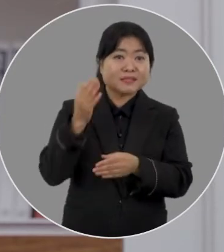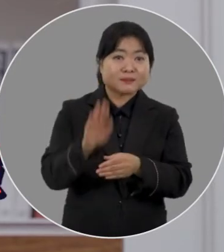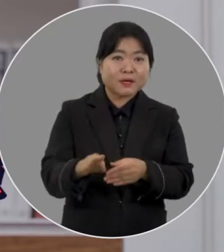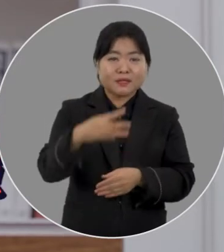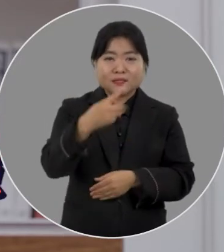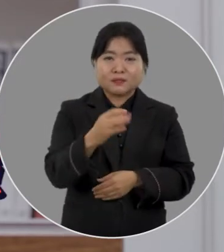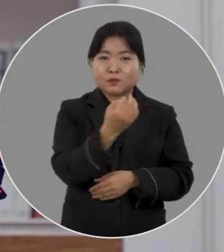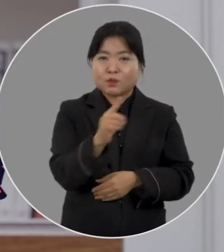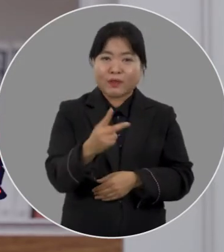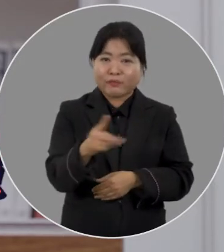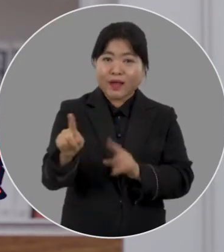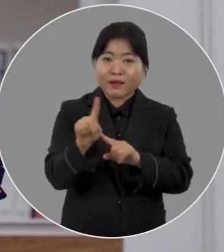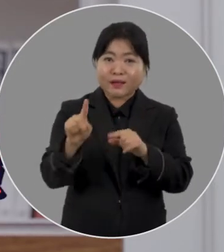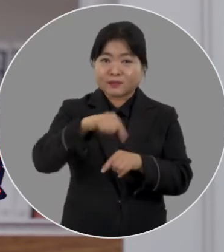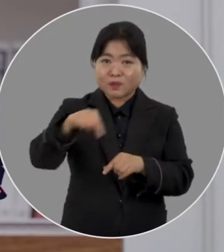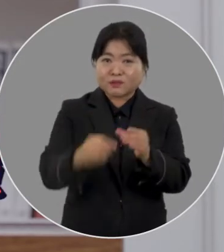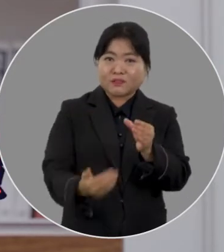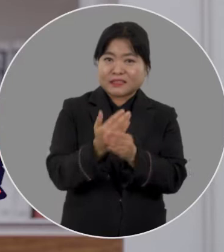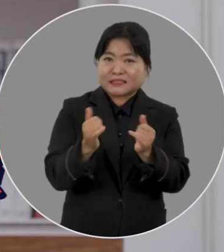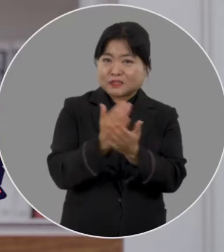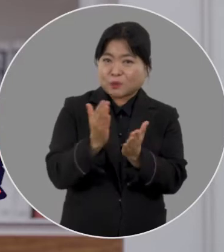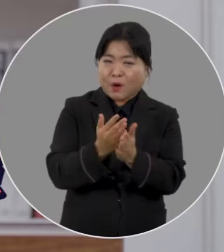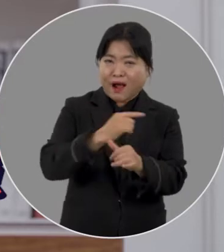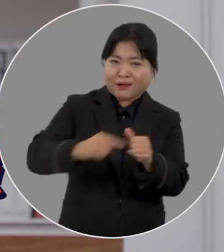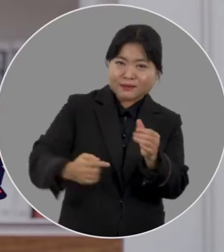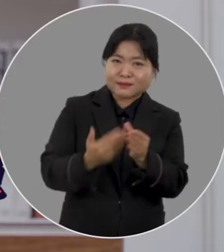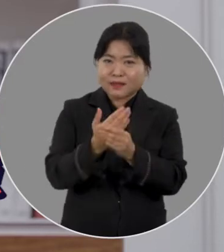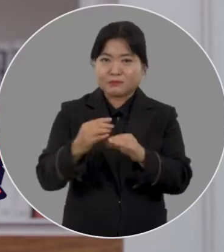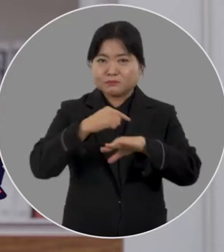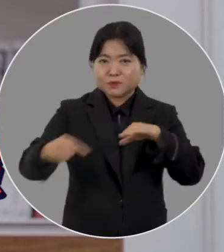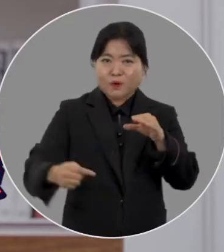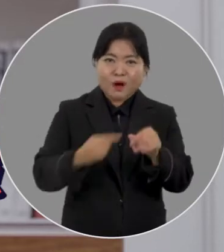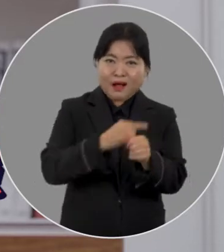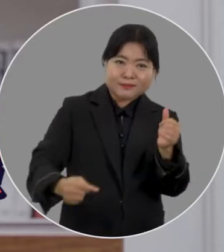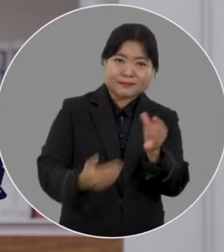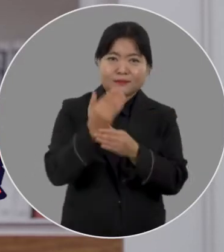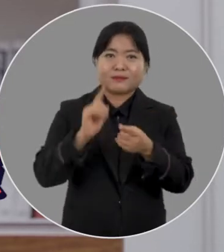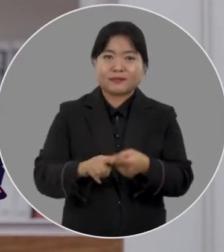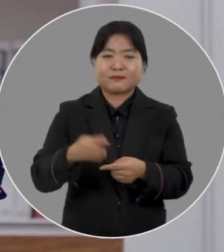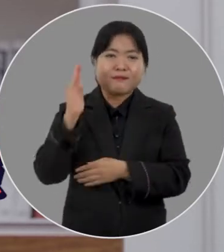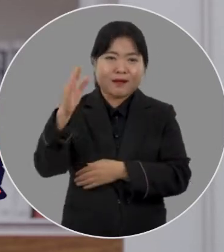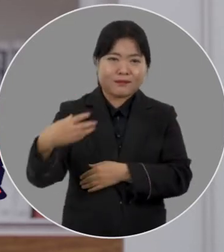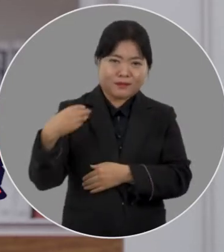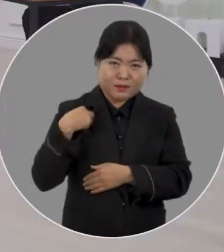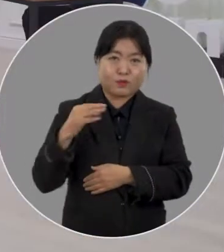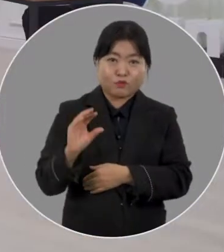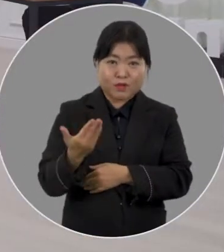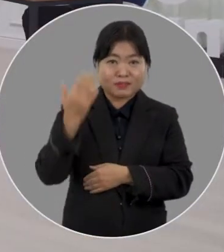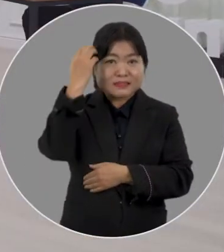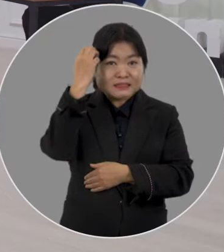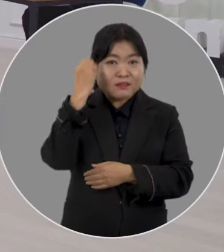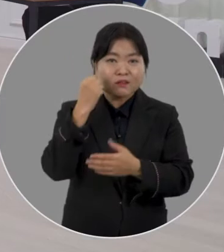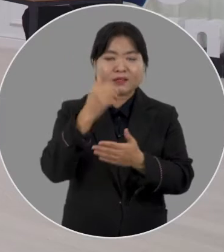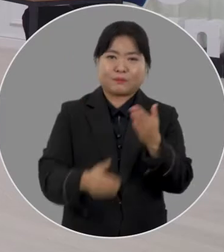했지만 루안다에서 벌어졌던 인종학살 사건, 민족학살 사건에 대해서 강의를 하게 될 만큼 이제